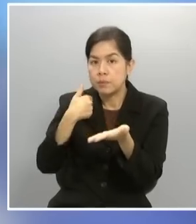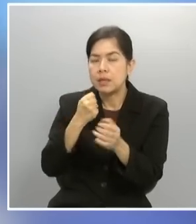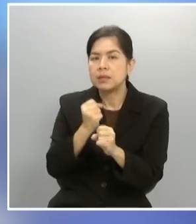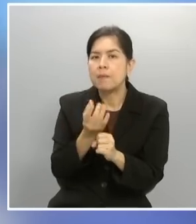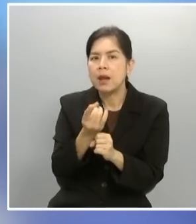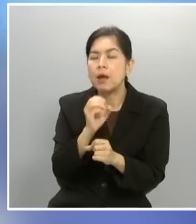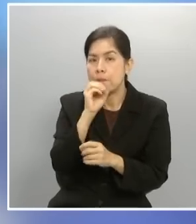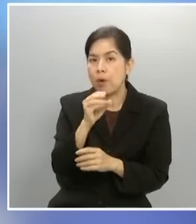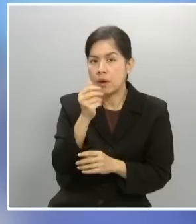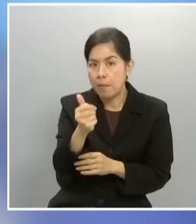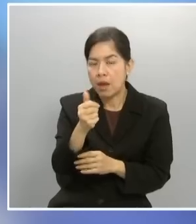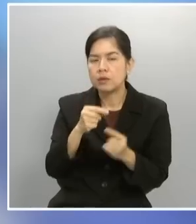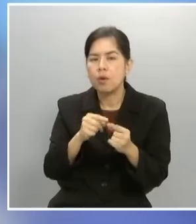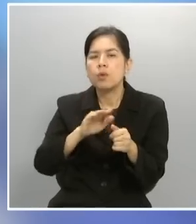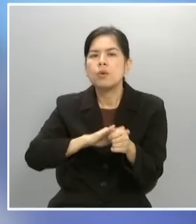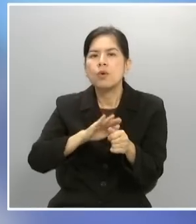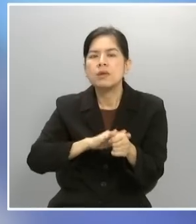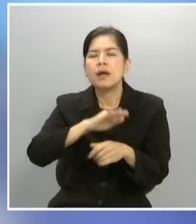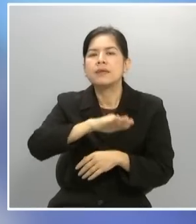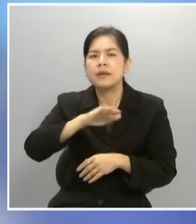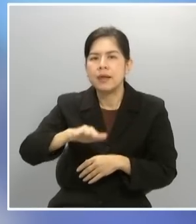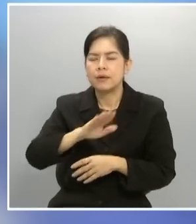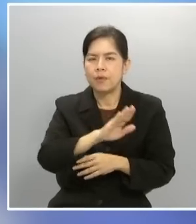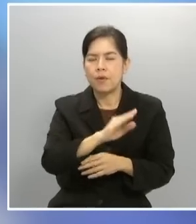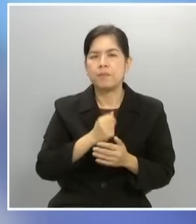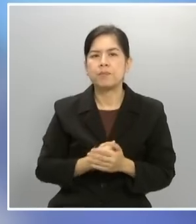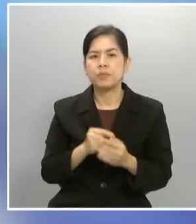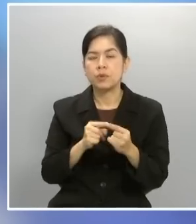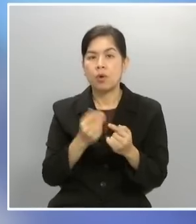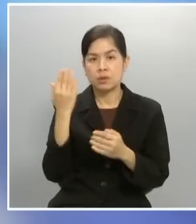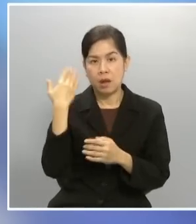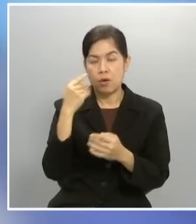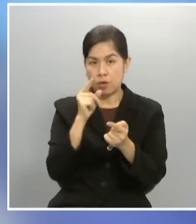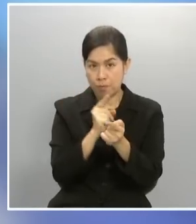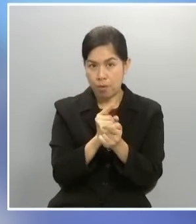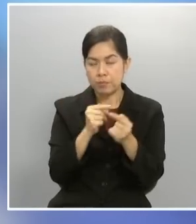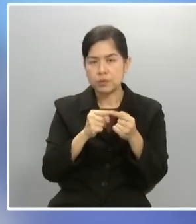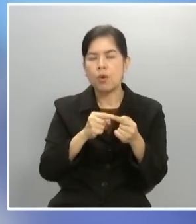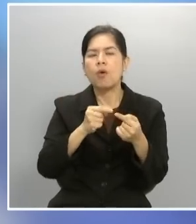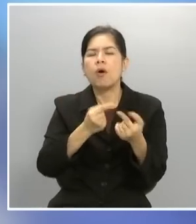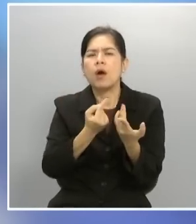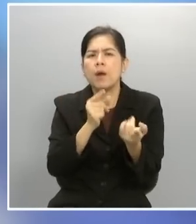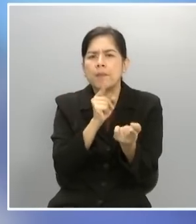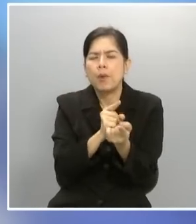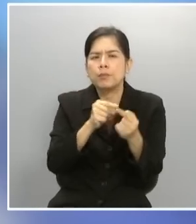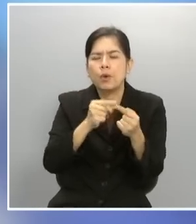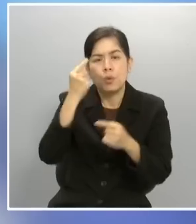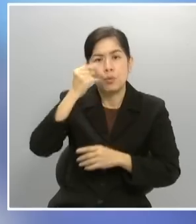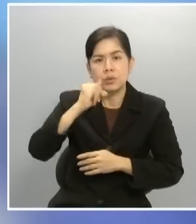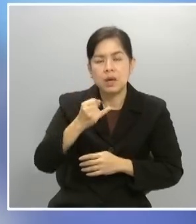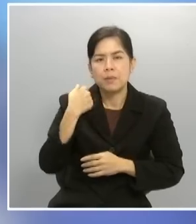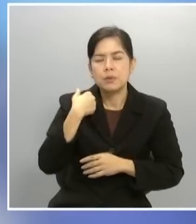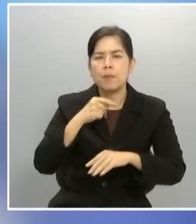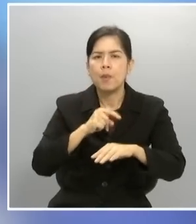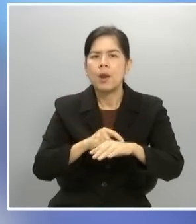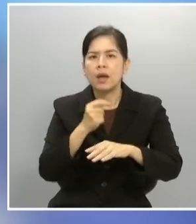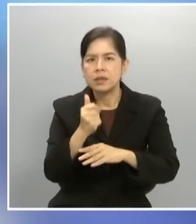ได้มยสงสารพวกเด็กๆเถอะดิวก็เคยเจอเคยรู้จักกันมันต้องมีเวลาดีดีๆความทรง